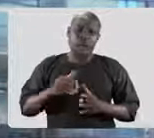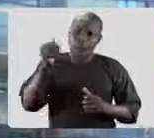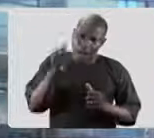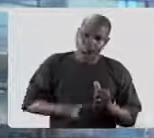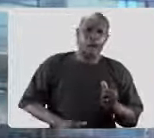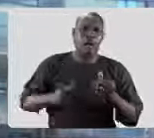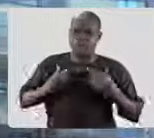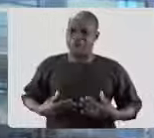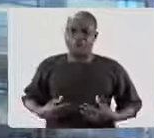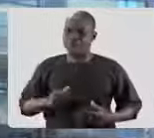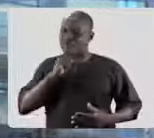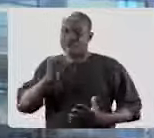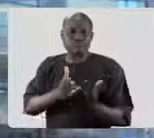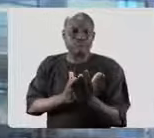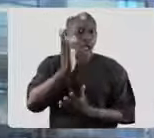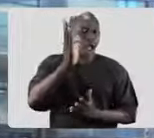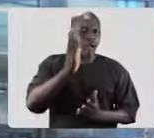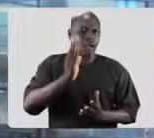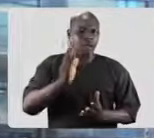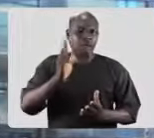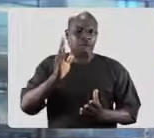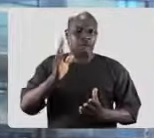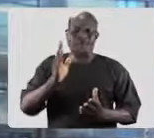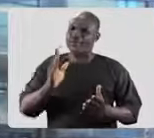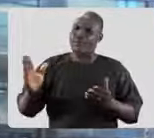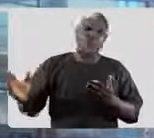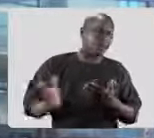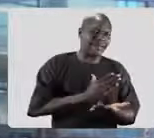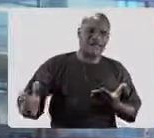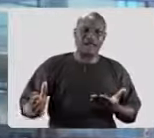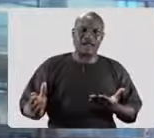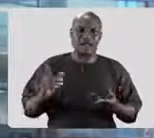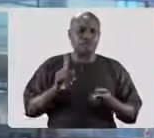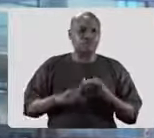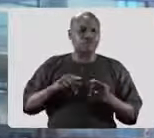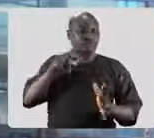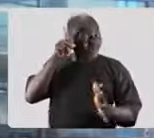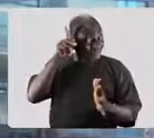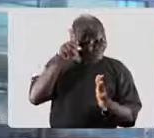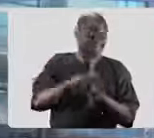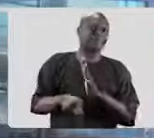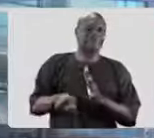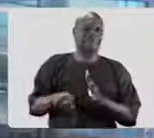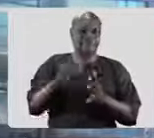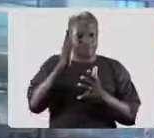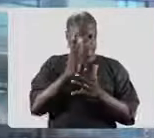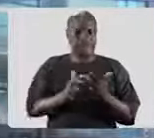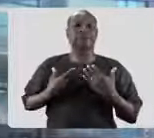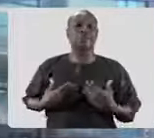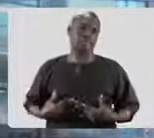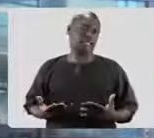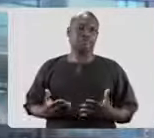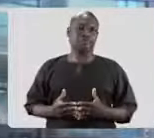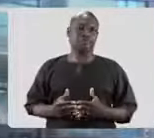onipa biara any right under any circumstance sa wuje